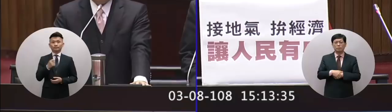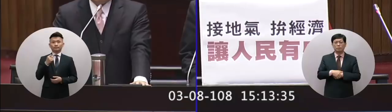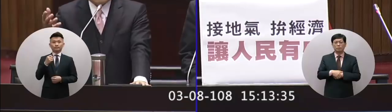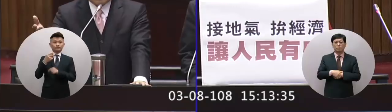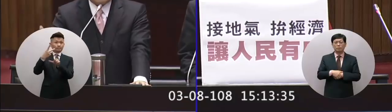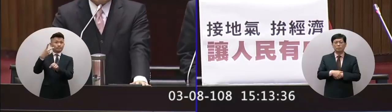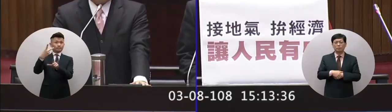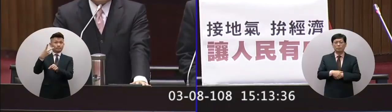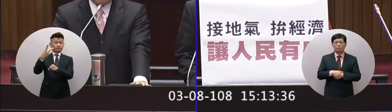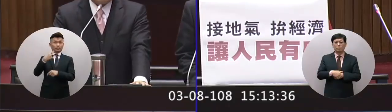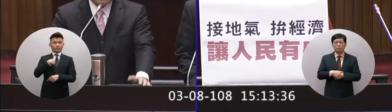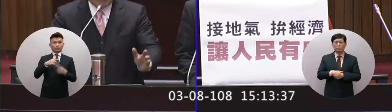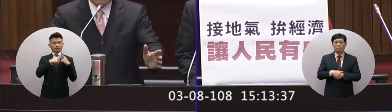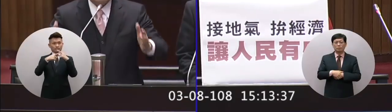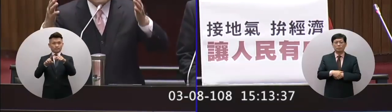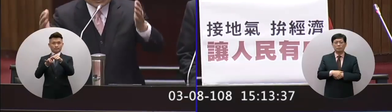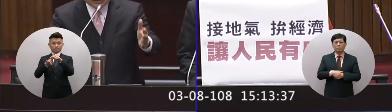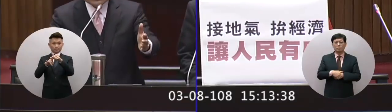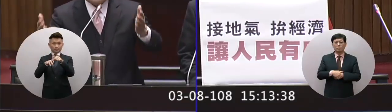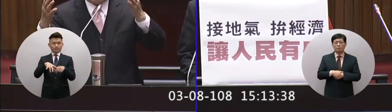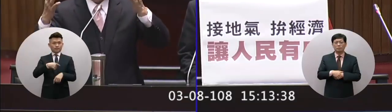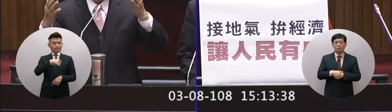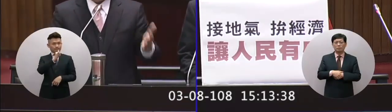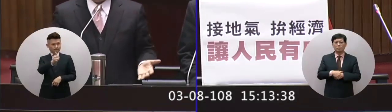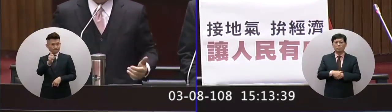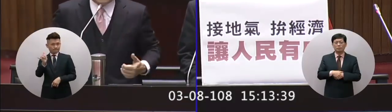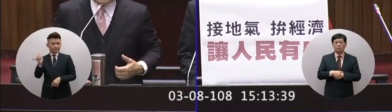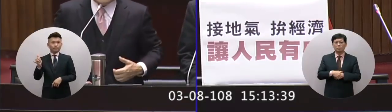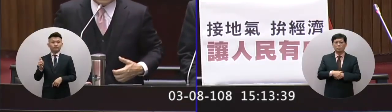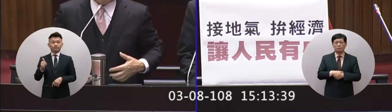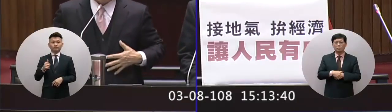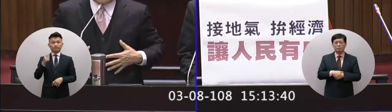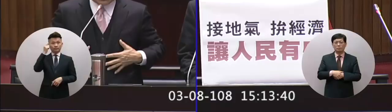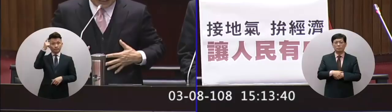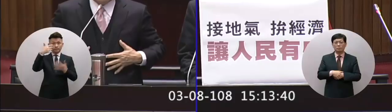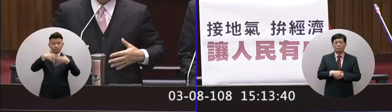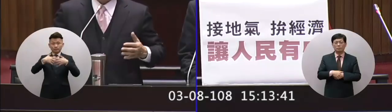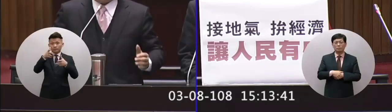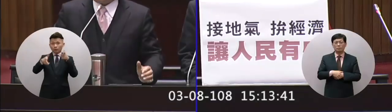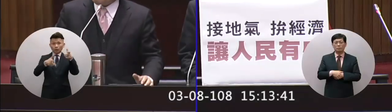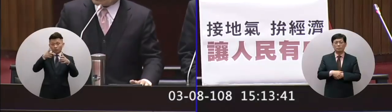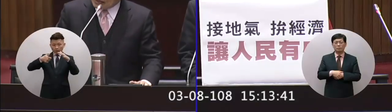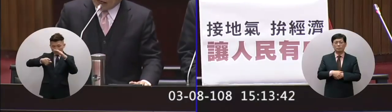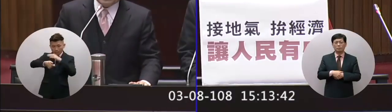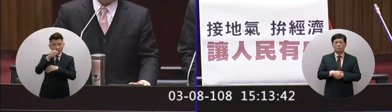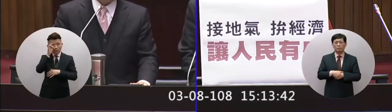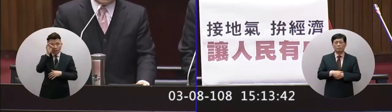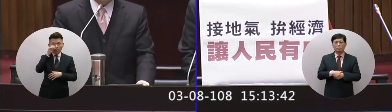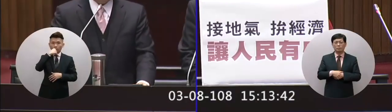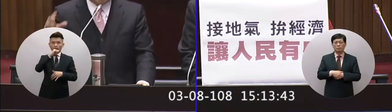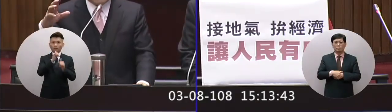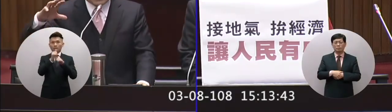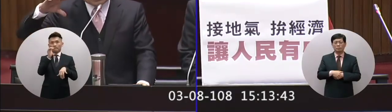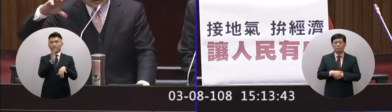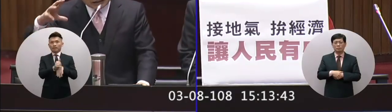月我。特别到台中地方，亲自到我们智慧机械的工厂去看，台湾人民实在很了